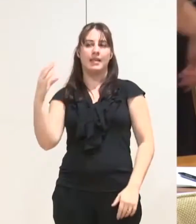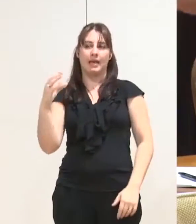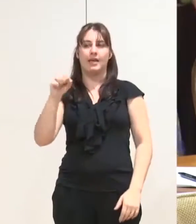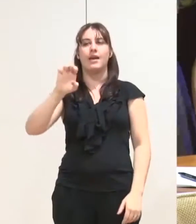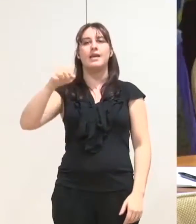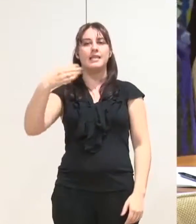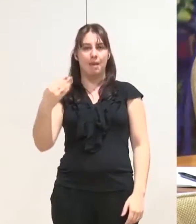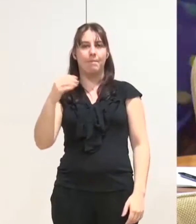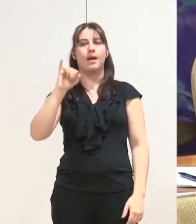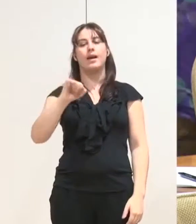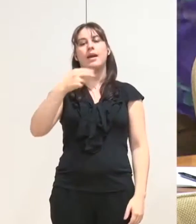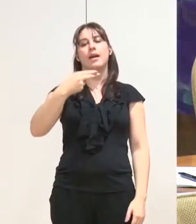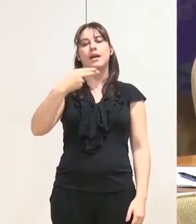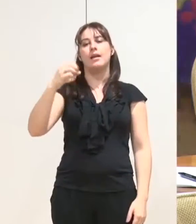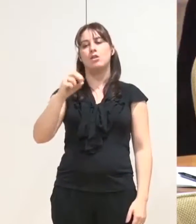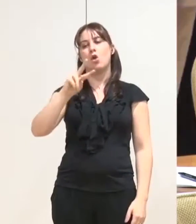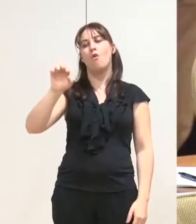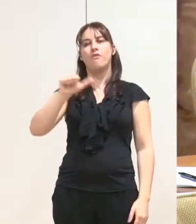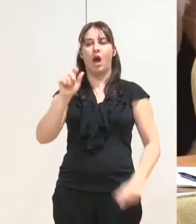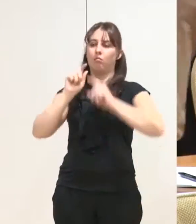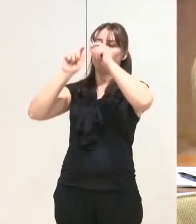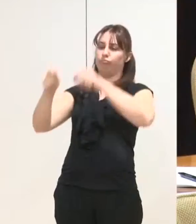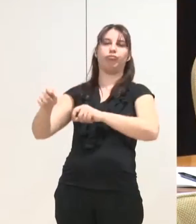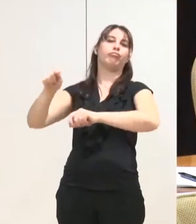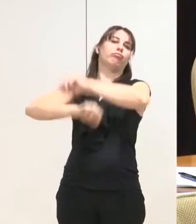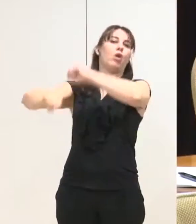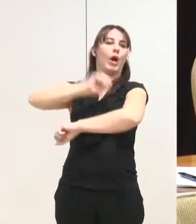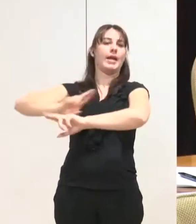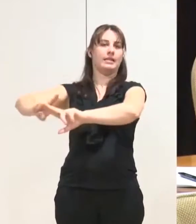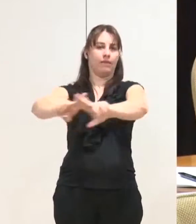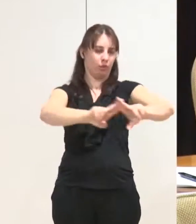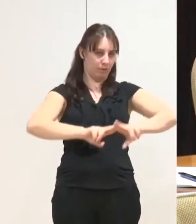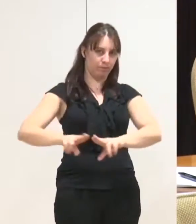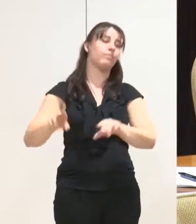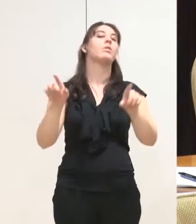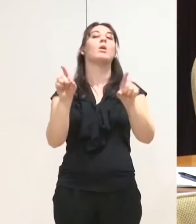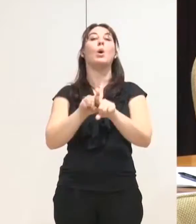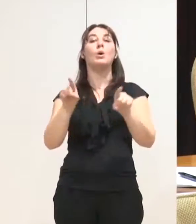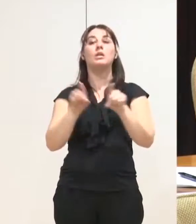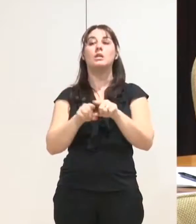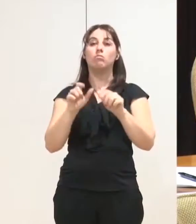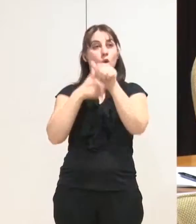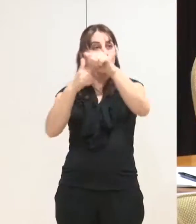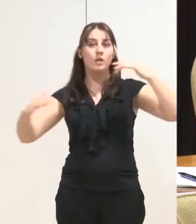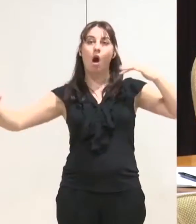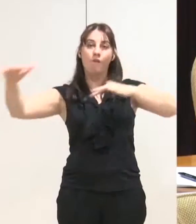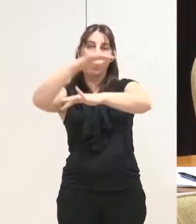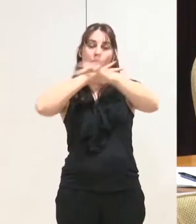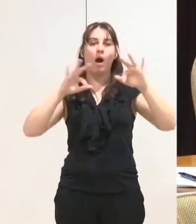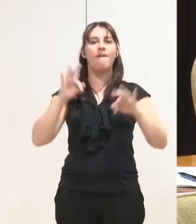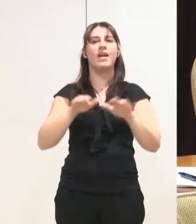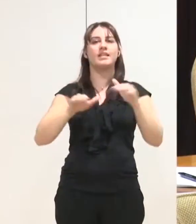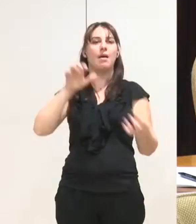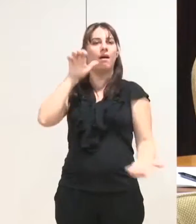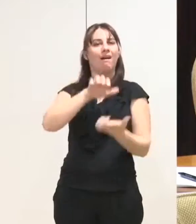Inovia. Et enfin, pour répondre aux exigences environnementales, le système de pompe à chaleur